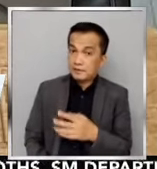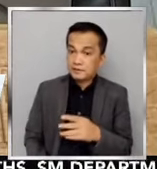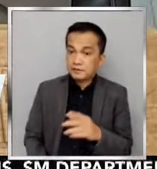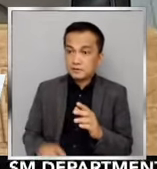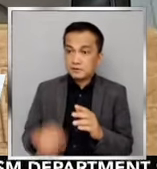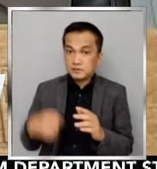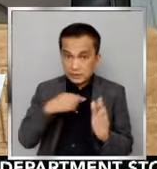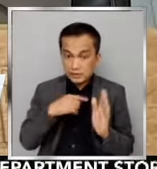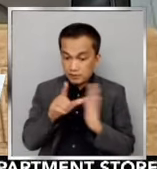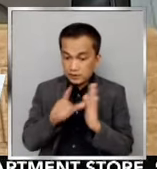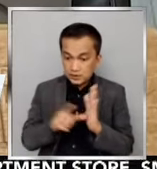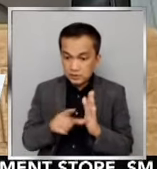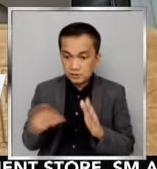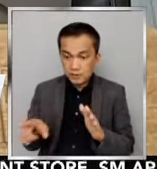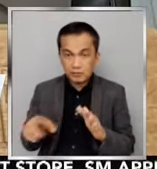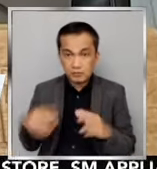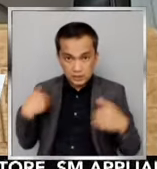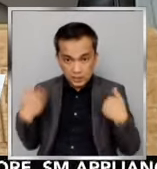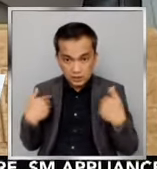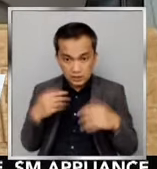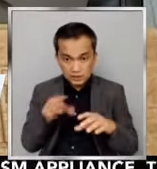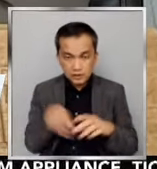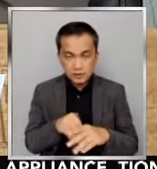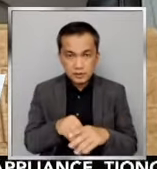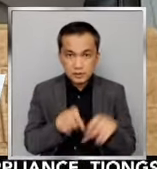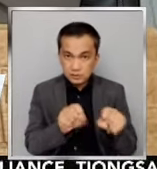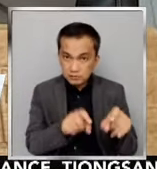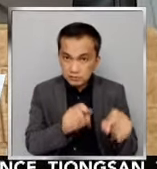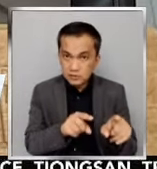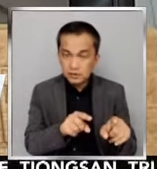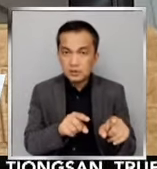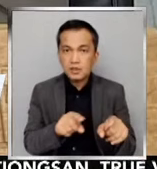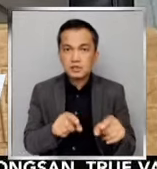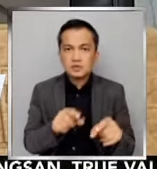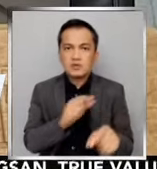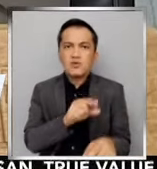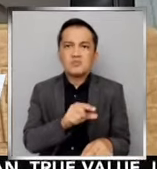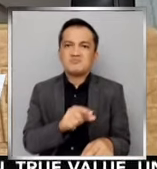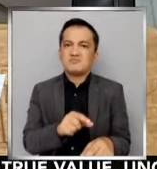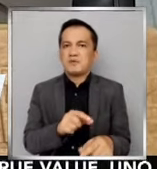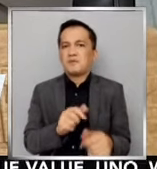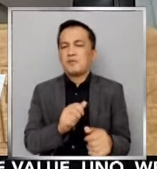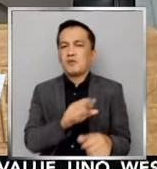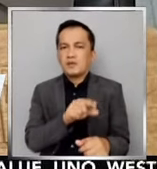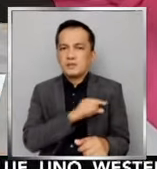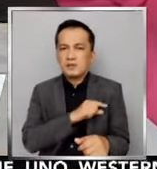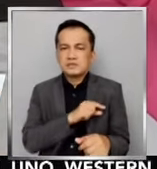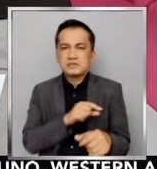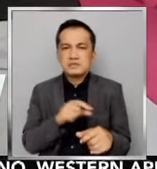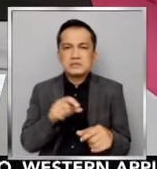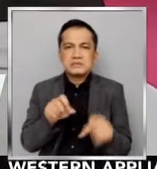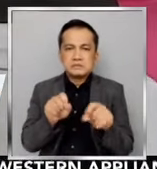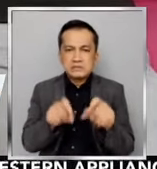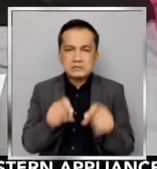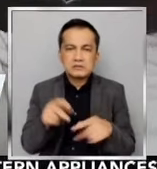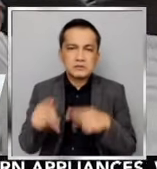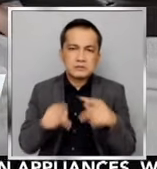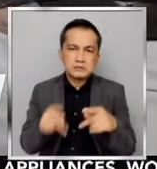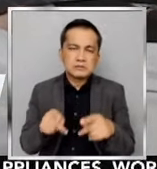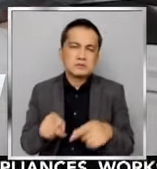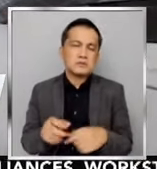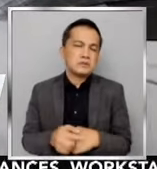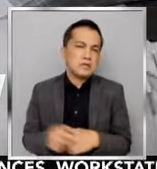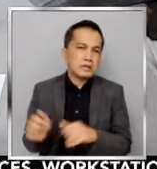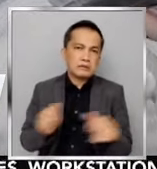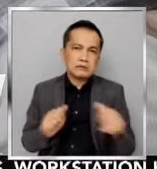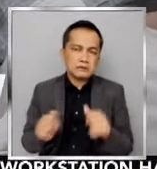may minor na involved at natatraffic, that is already qualified human trafficking activity. Pangalawa din